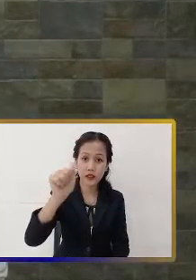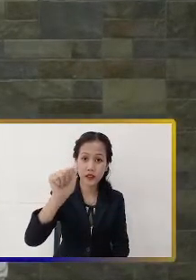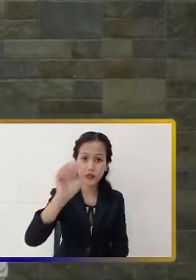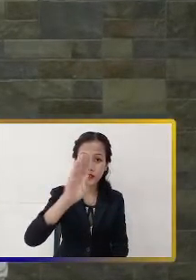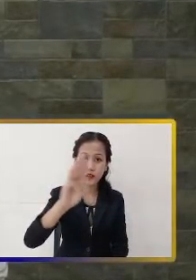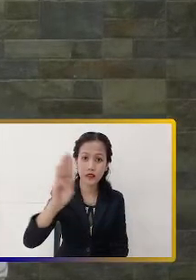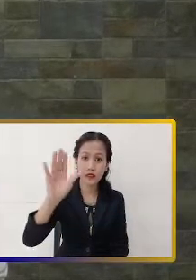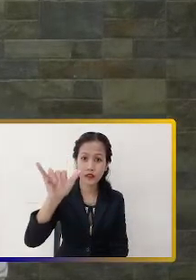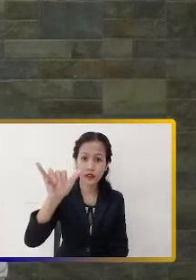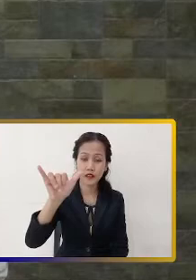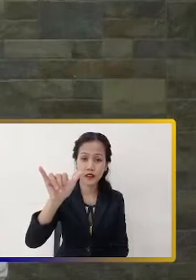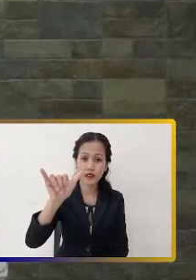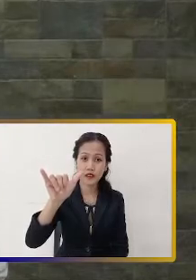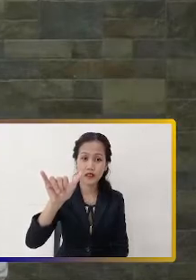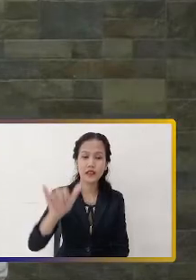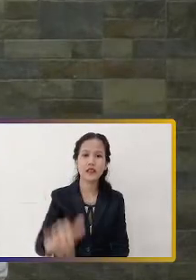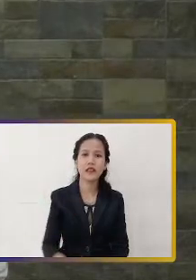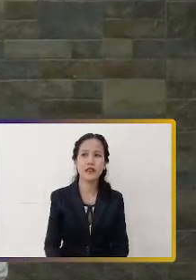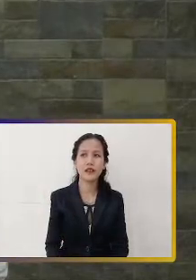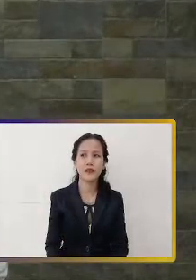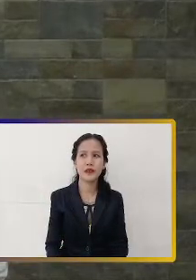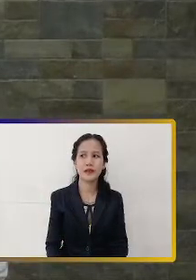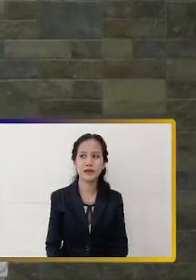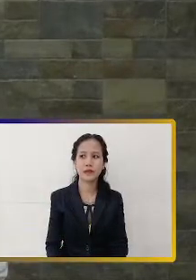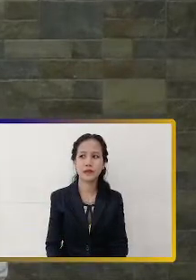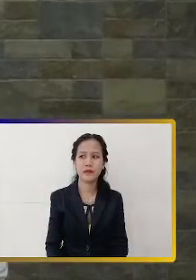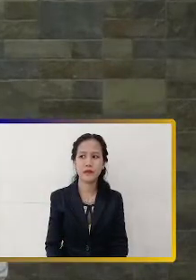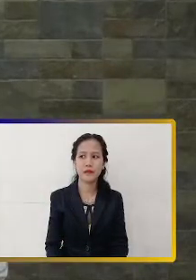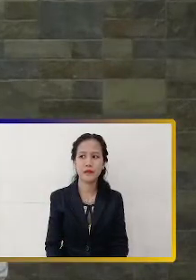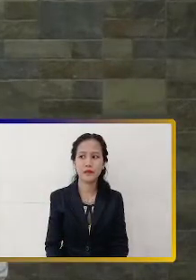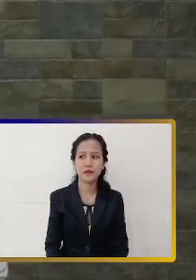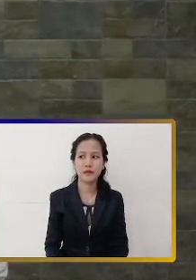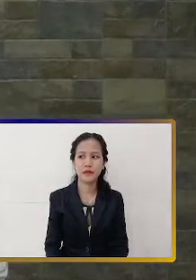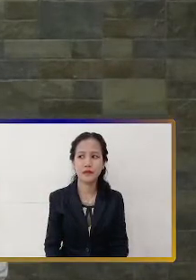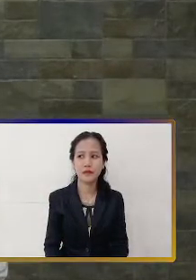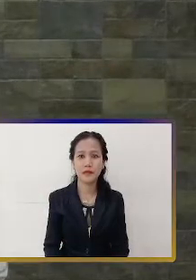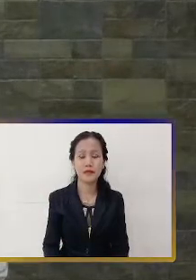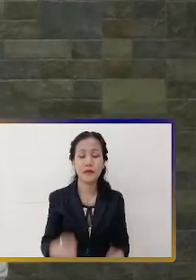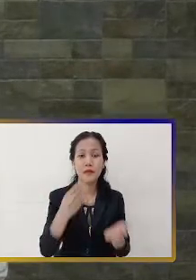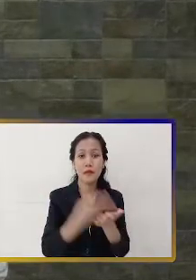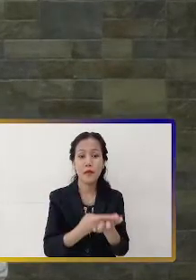kita noon? Bumili po ako nung yung ganun, yung nasa pintuan natin, gamit natin sa